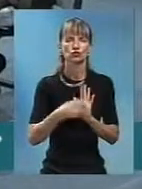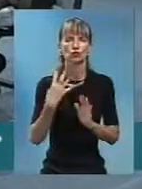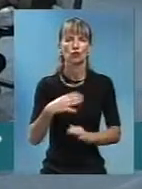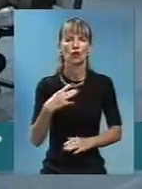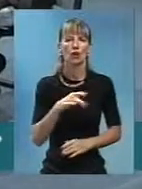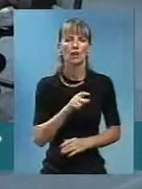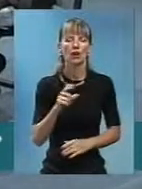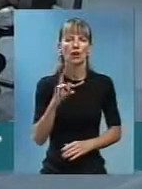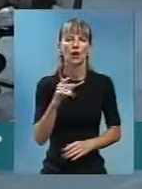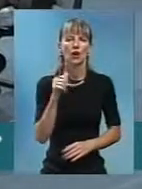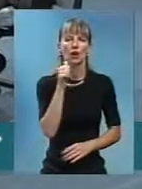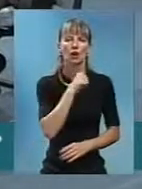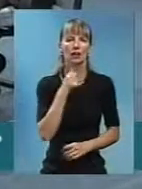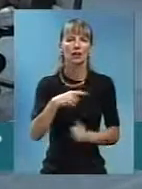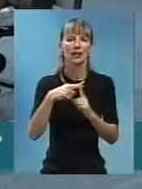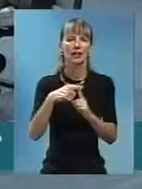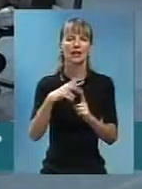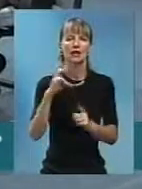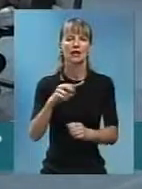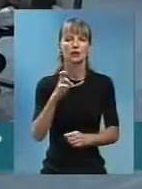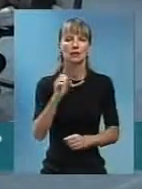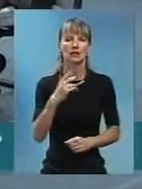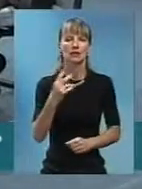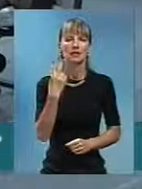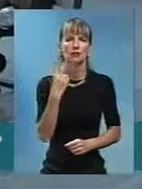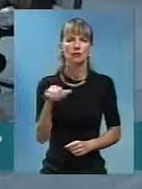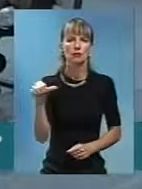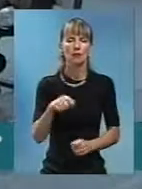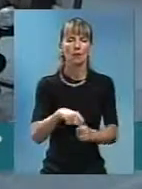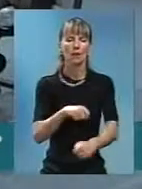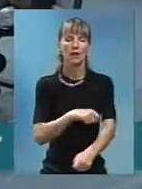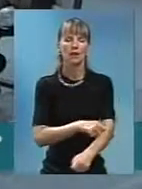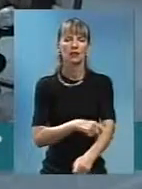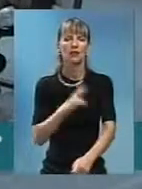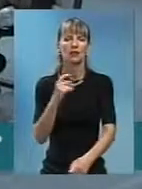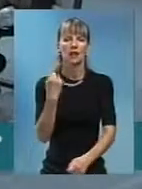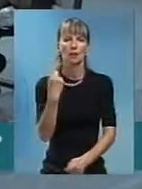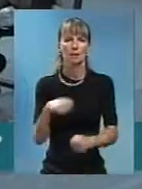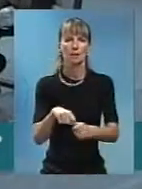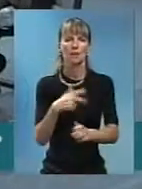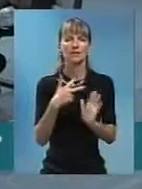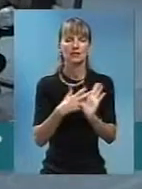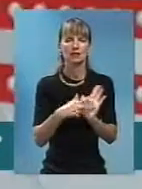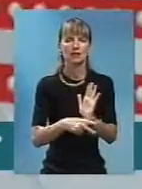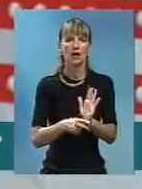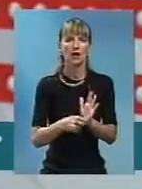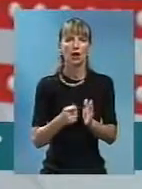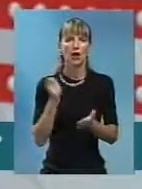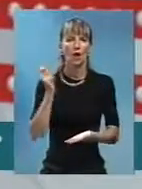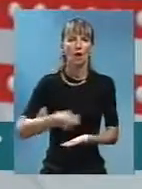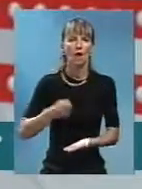1640-х років. Хрест надбанний, 2,5 метри на 1,80 метр, кований,